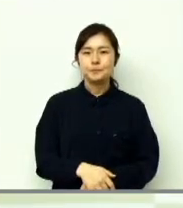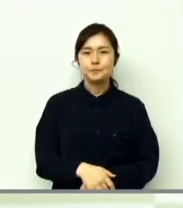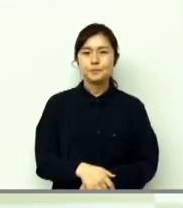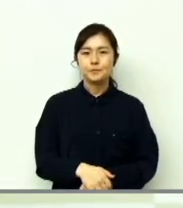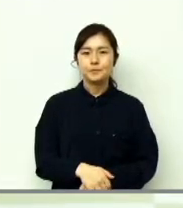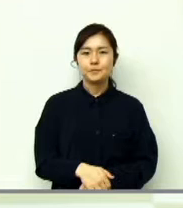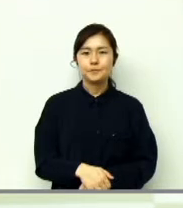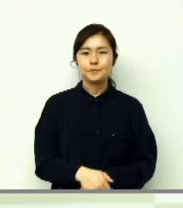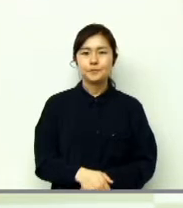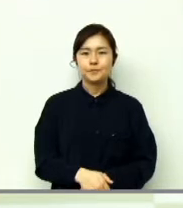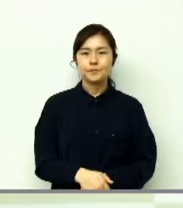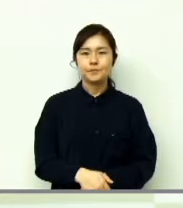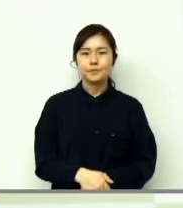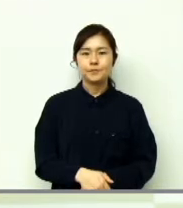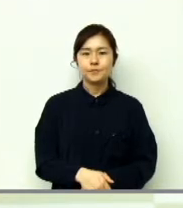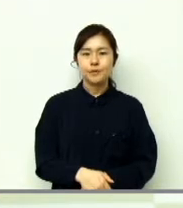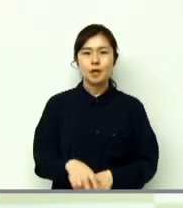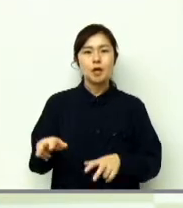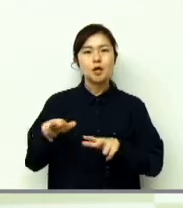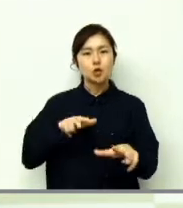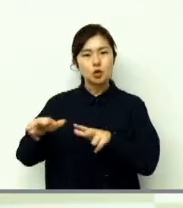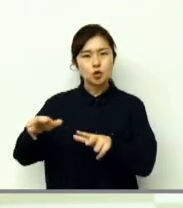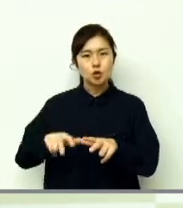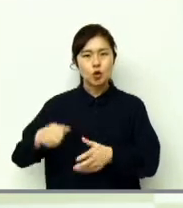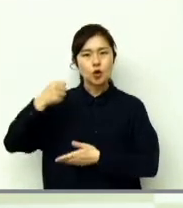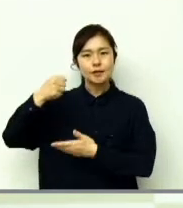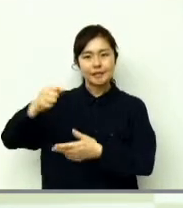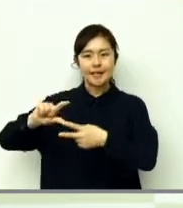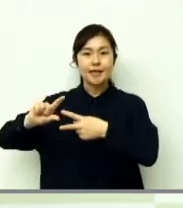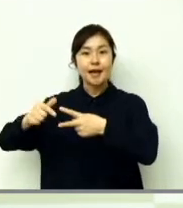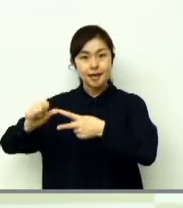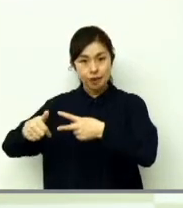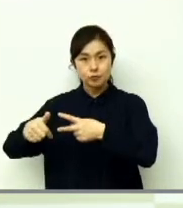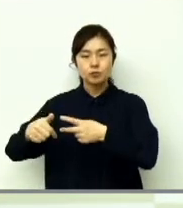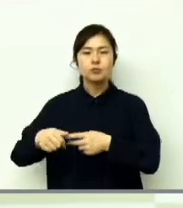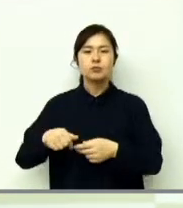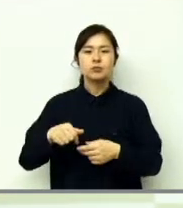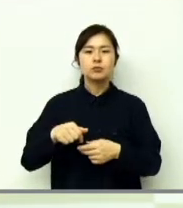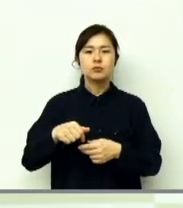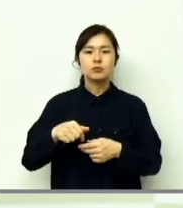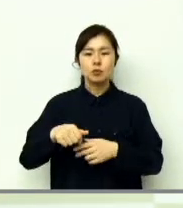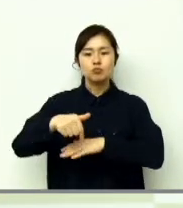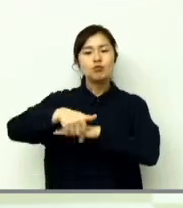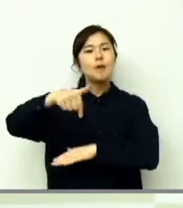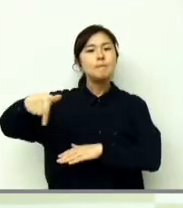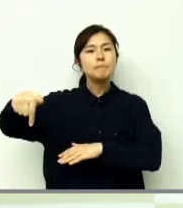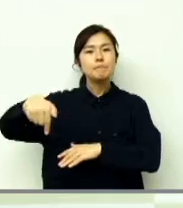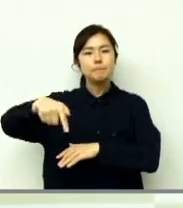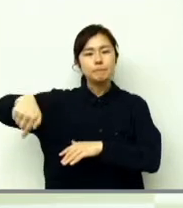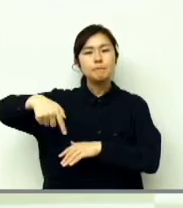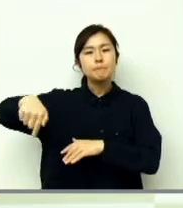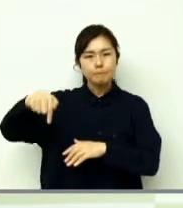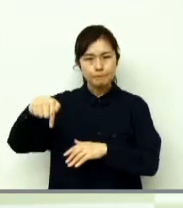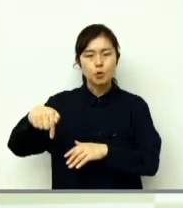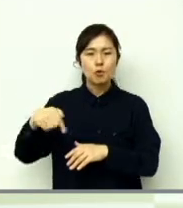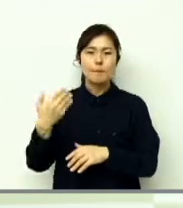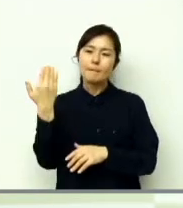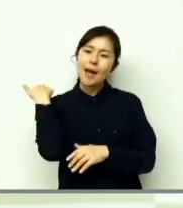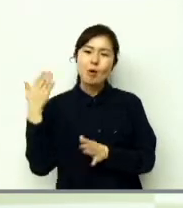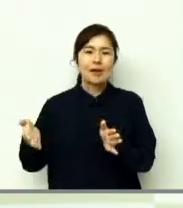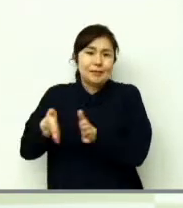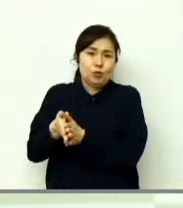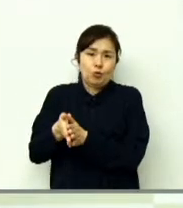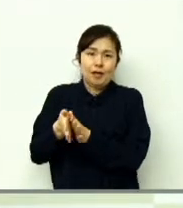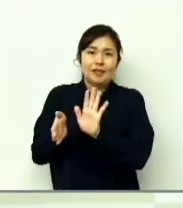ますが、これまでは行革プランと別々に作っておりましたが、行革プランの方は1期目の